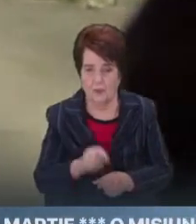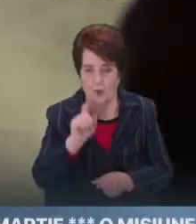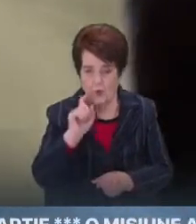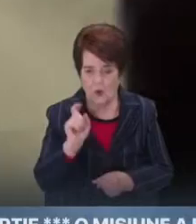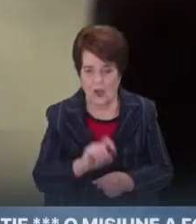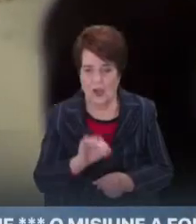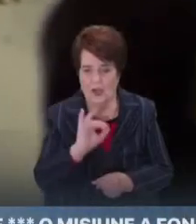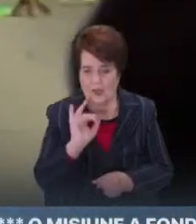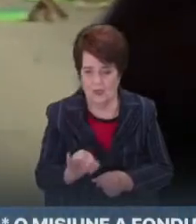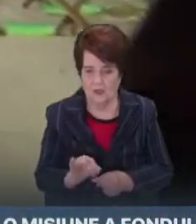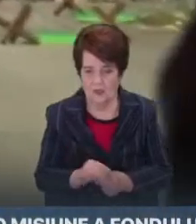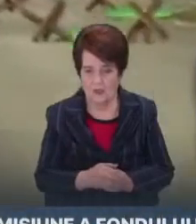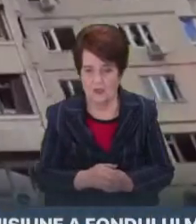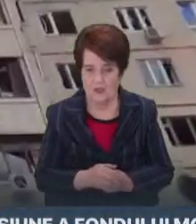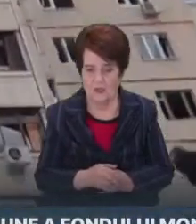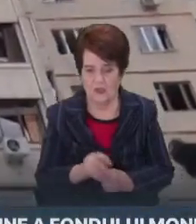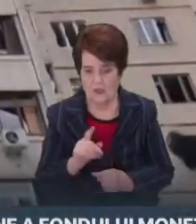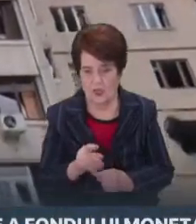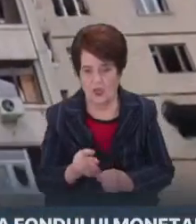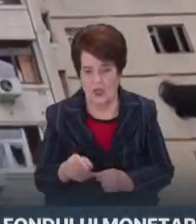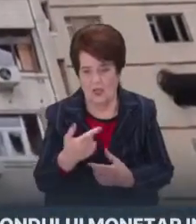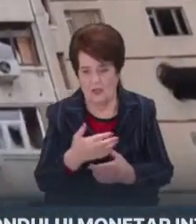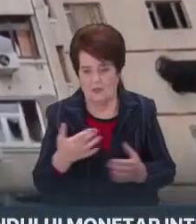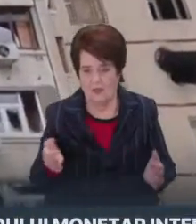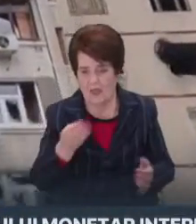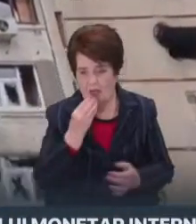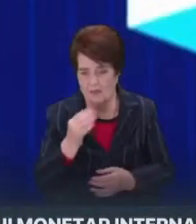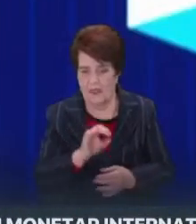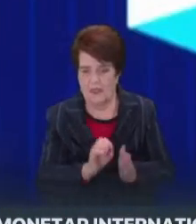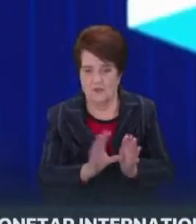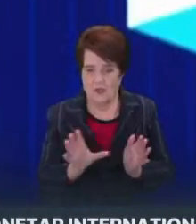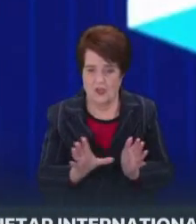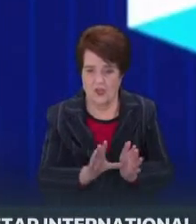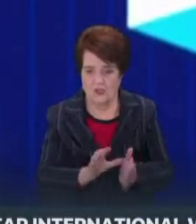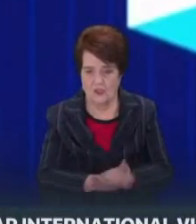la destabilizarea piețelor globale de alimente și energie.